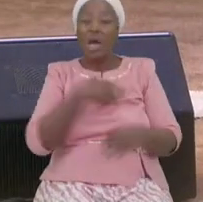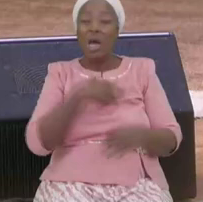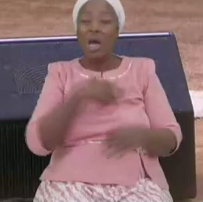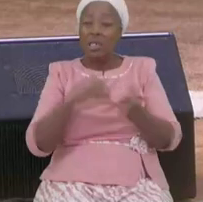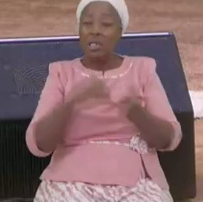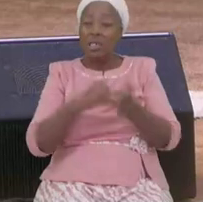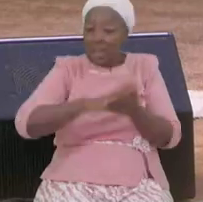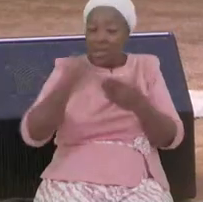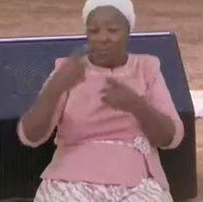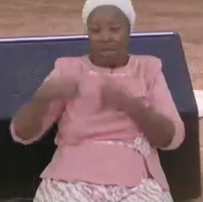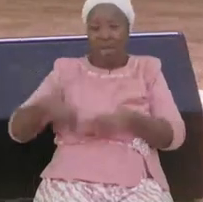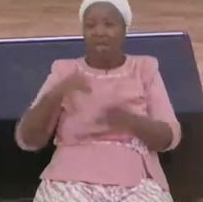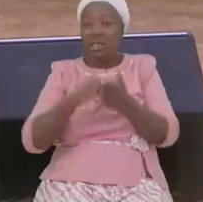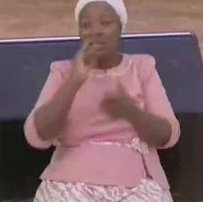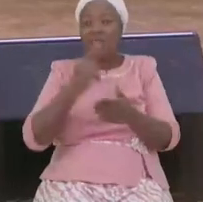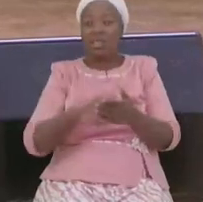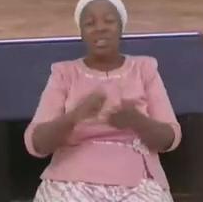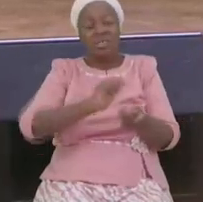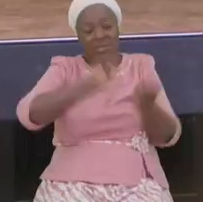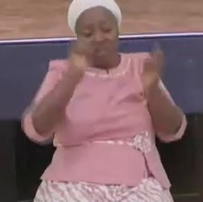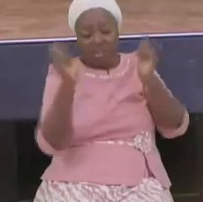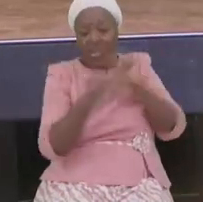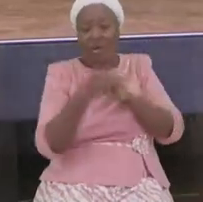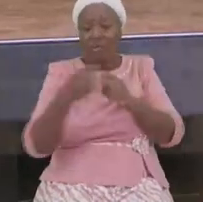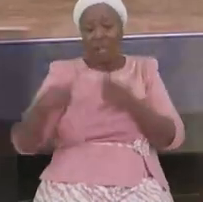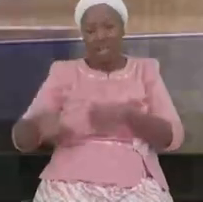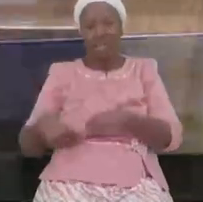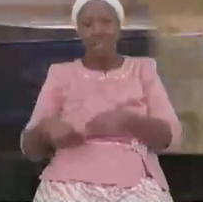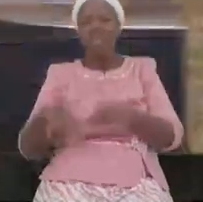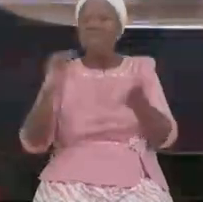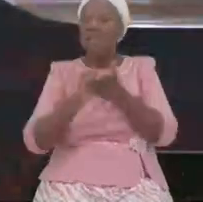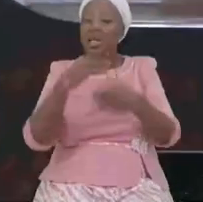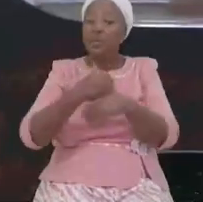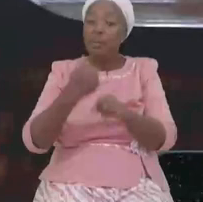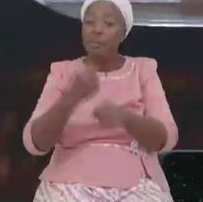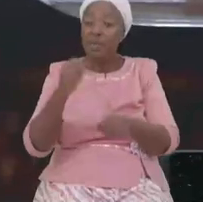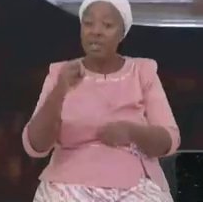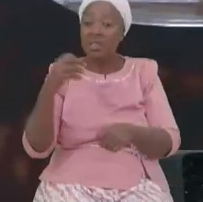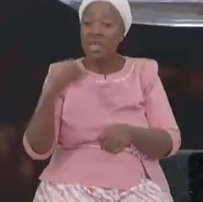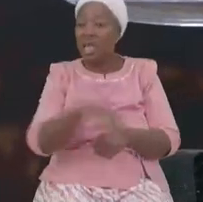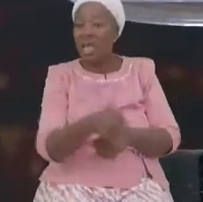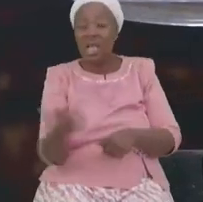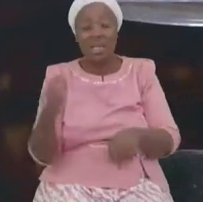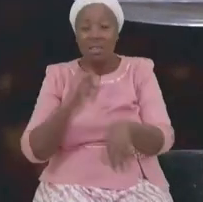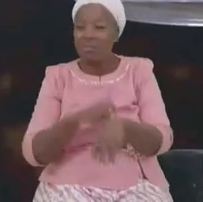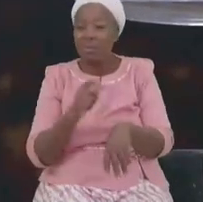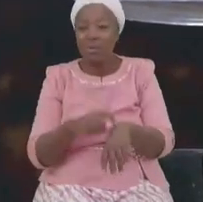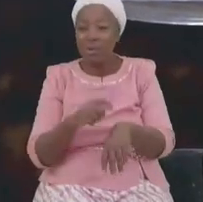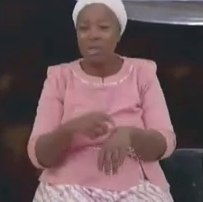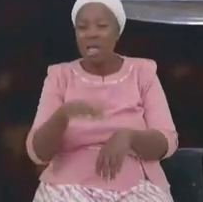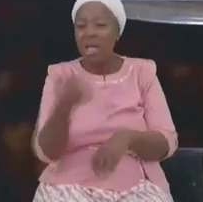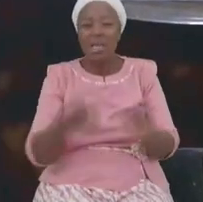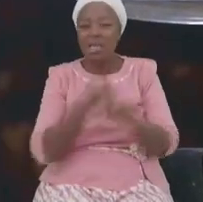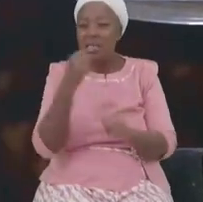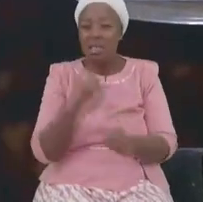cœur, c'est la recréation du cœur qui amène une période, une année,